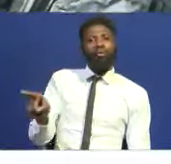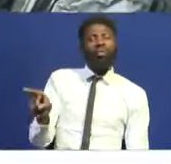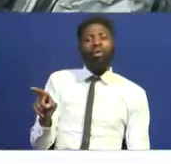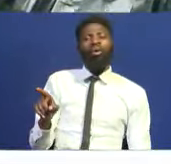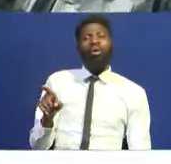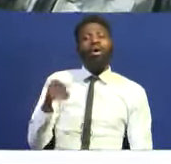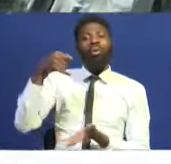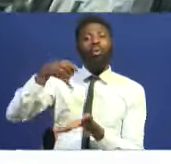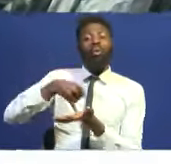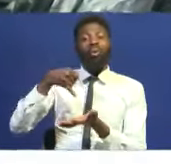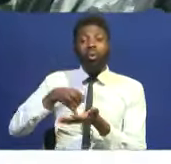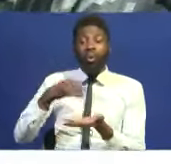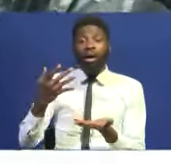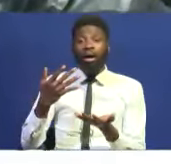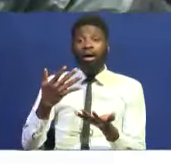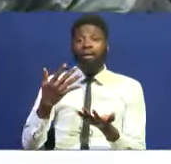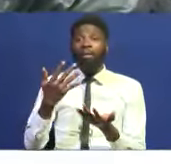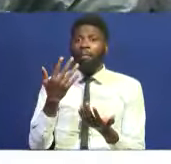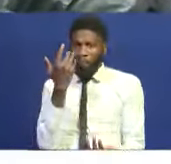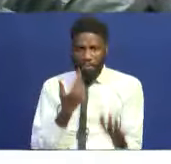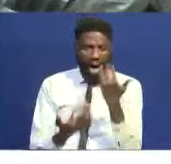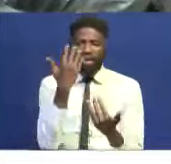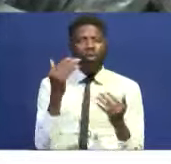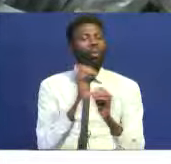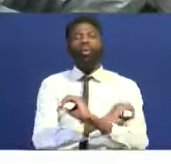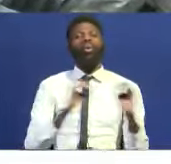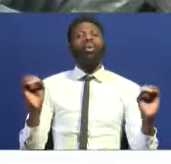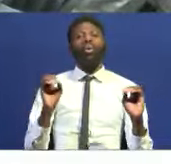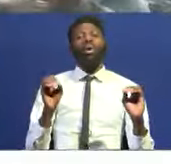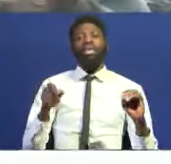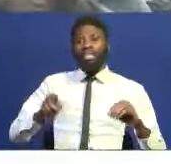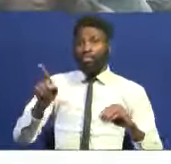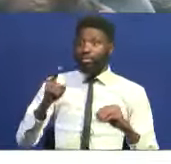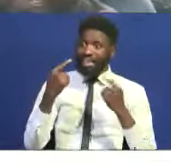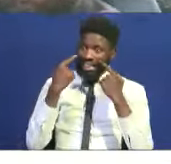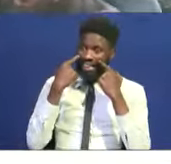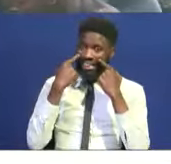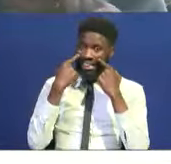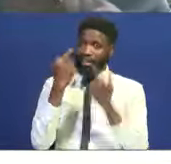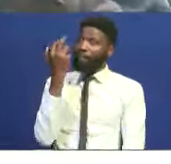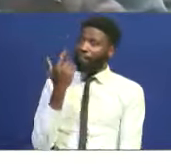kuchoma yeye, kwa sababu amekimbia after hiyo moto kuwa kwa hewa akakimbia.